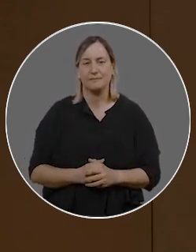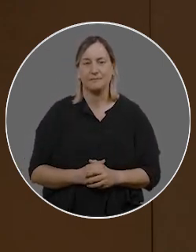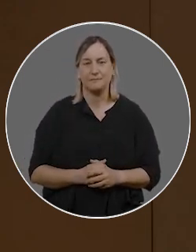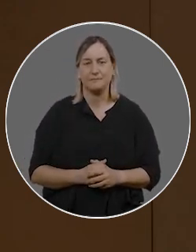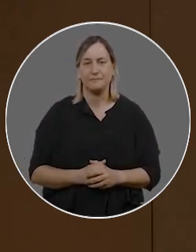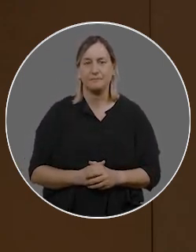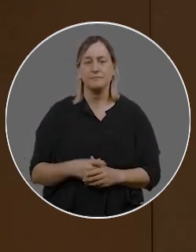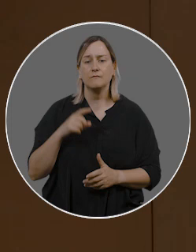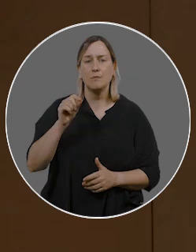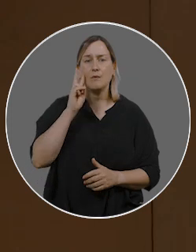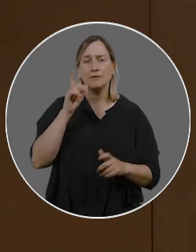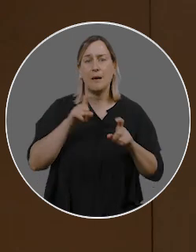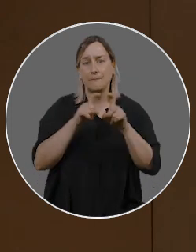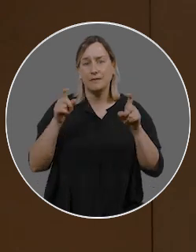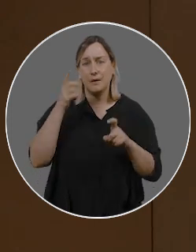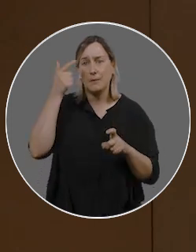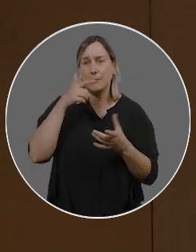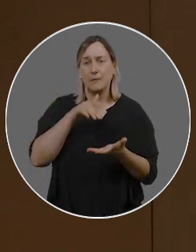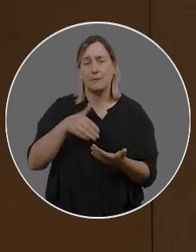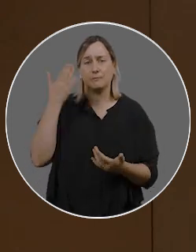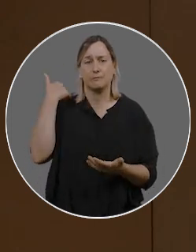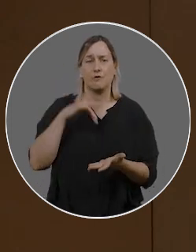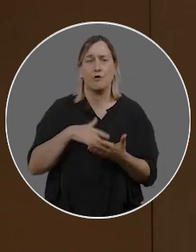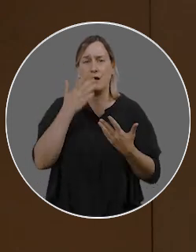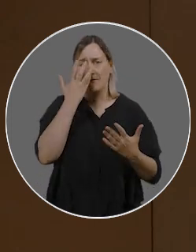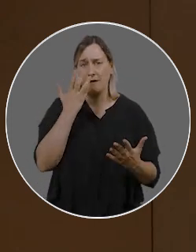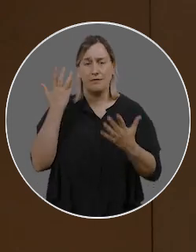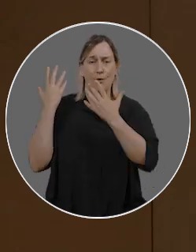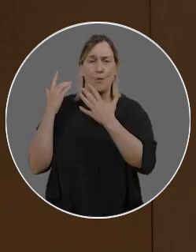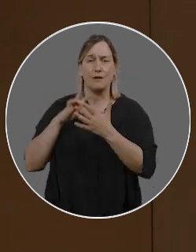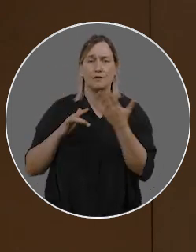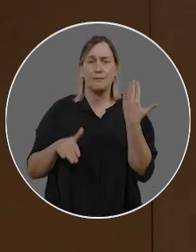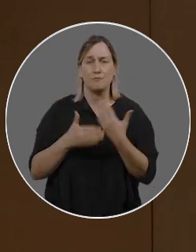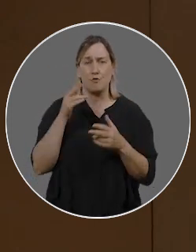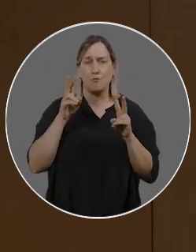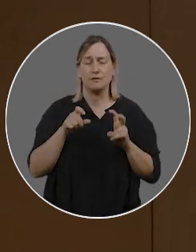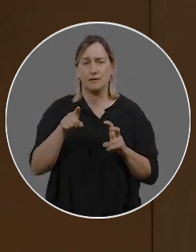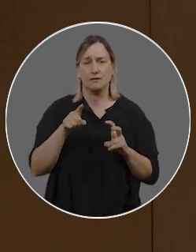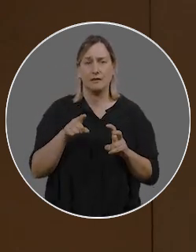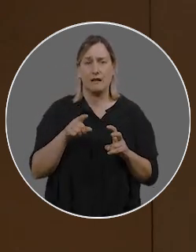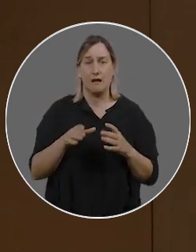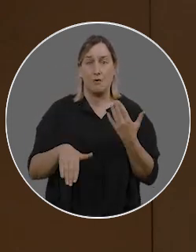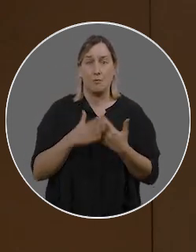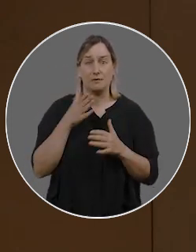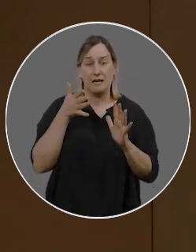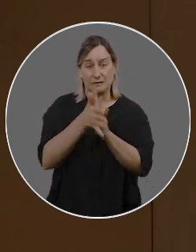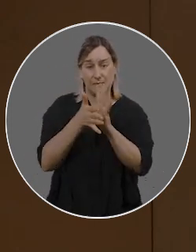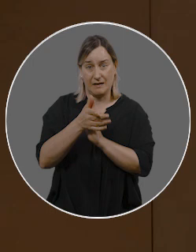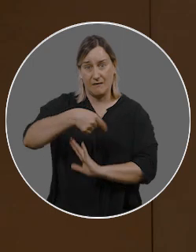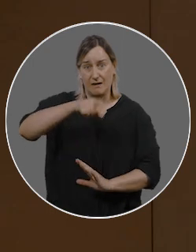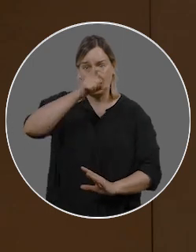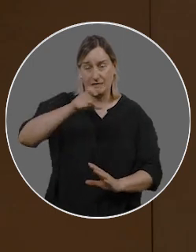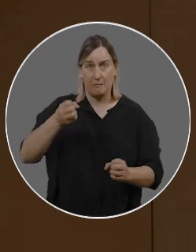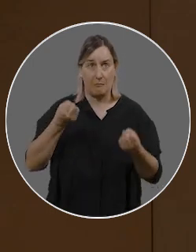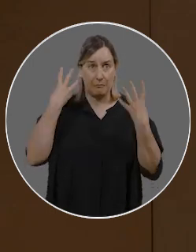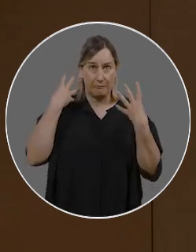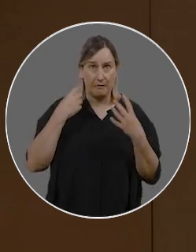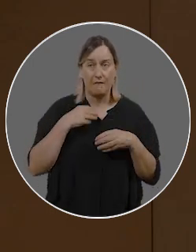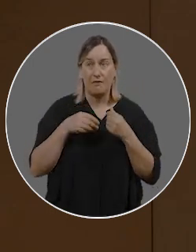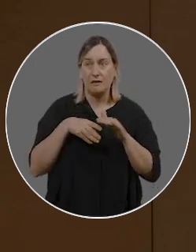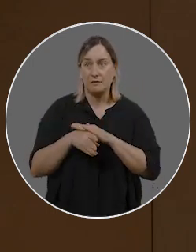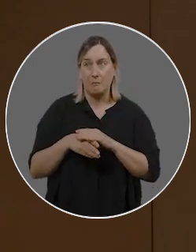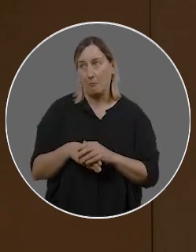de la vessant d'empresa, com vam començar fa 10 anys, sonava xino, quan els explicaves a la gent de s'ha de fer accessible,